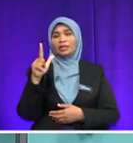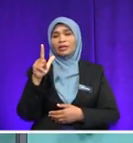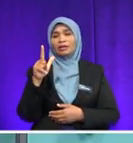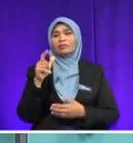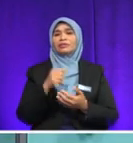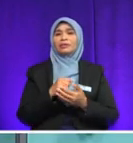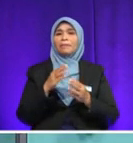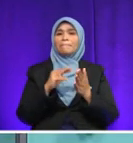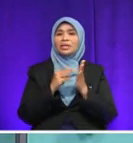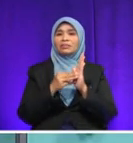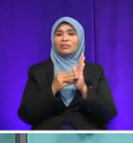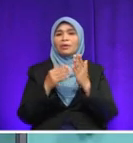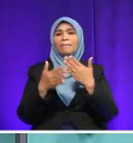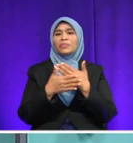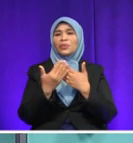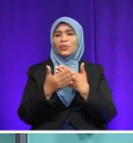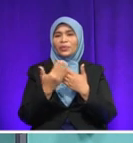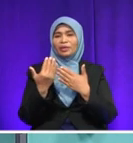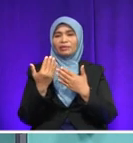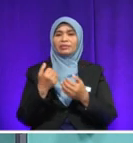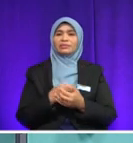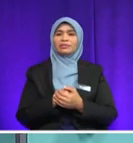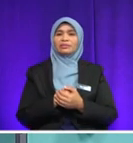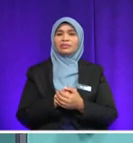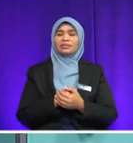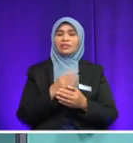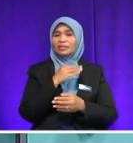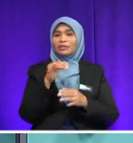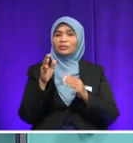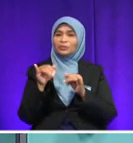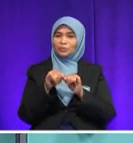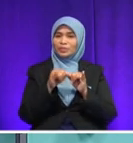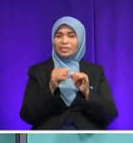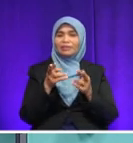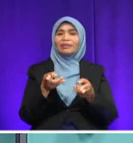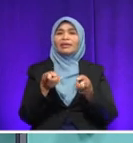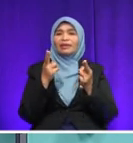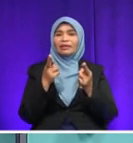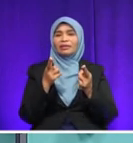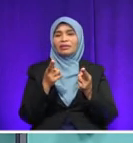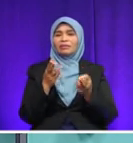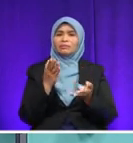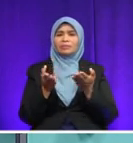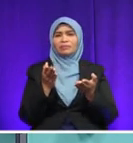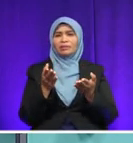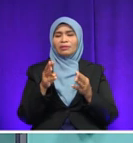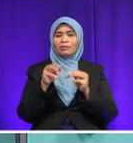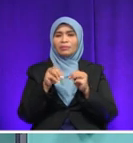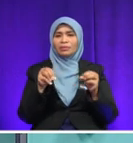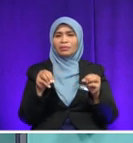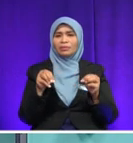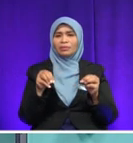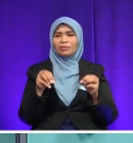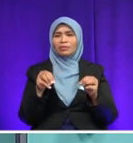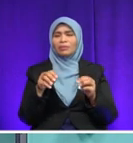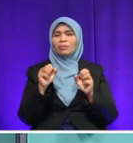bermaksud mudah mudah dan juga ringan Oke mungkin anak-anak murid Ah mungkin boleh